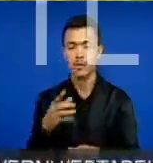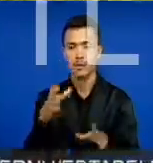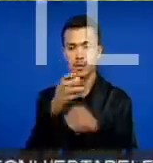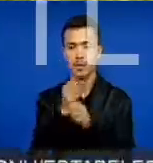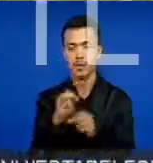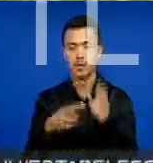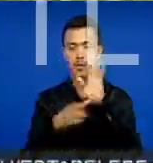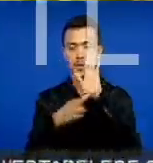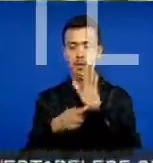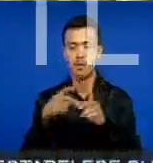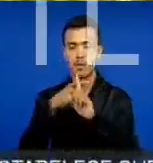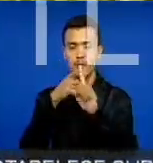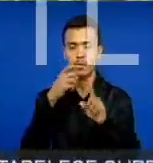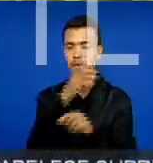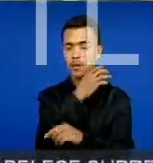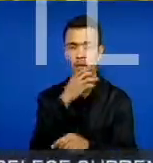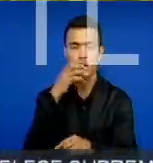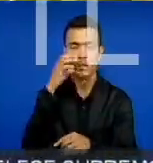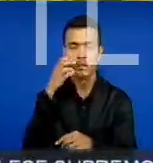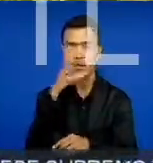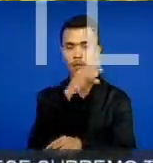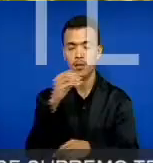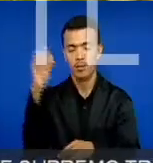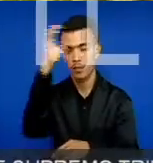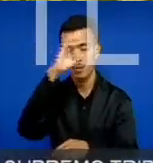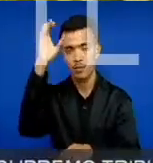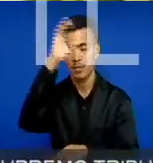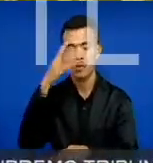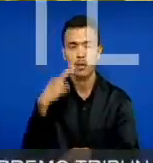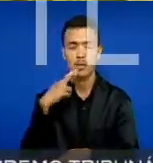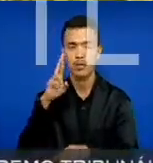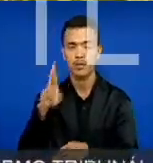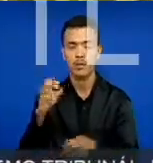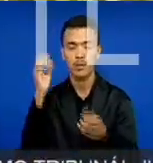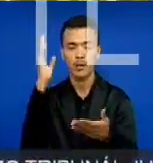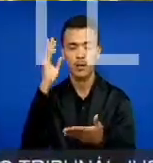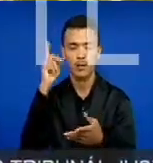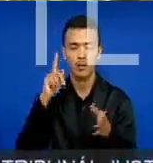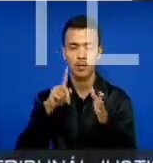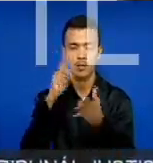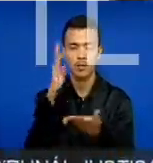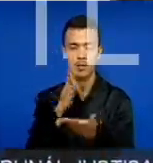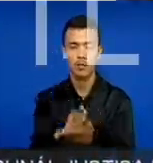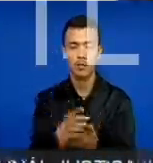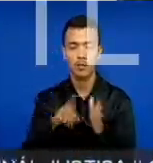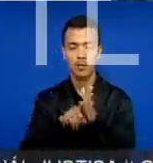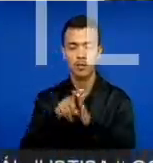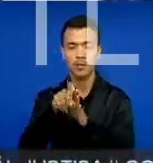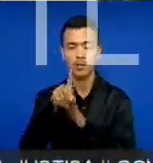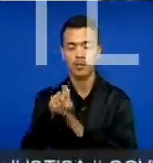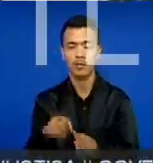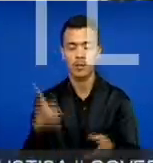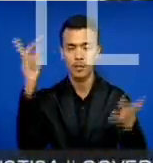ona relatoriu husi agrikultores, no sebuka solusaun, atu hamate pesti hirakne.